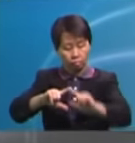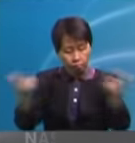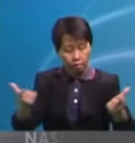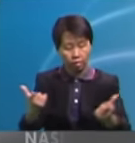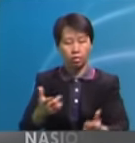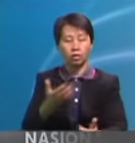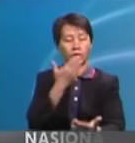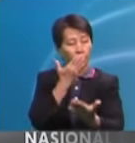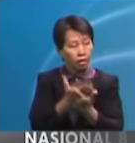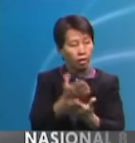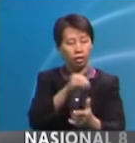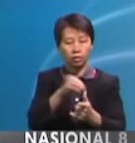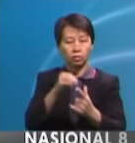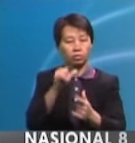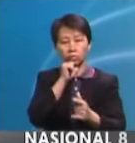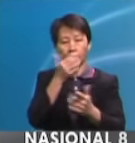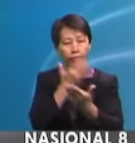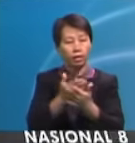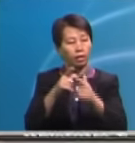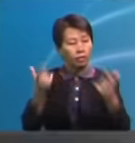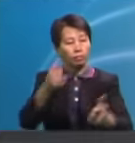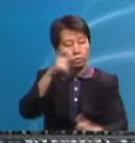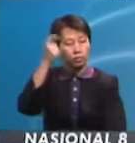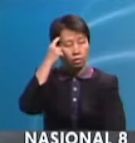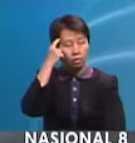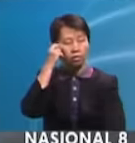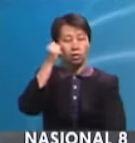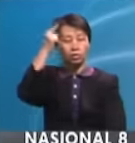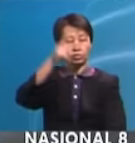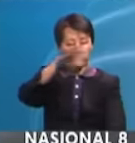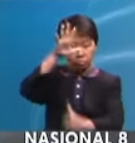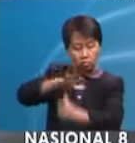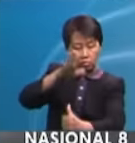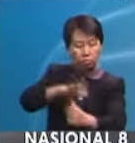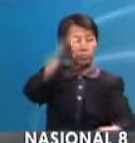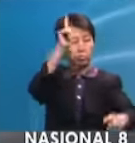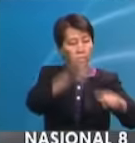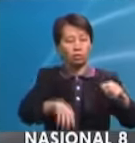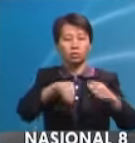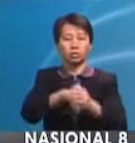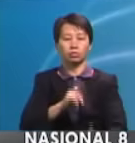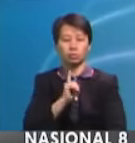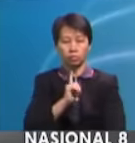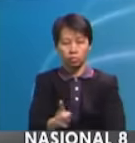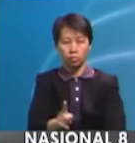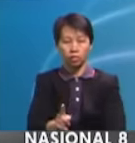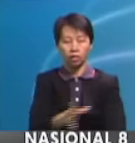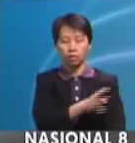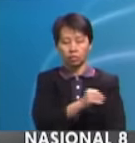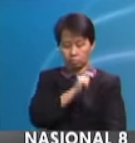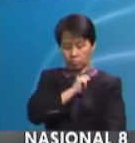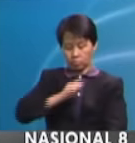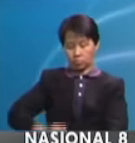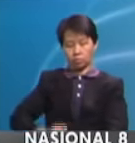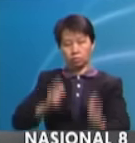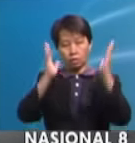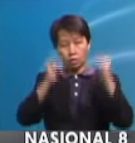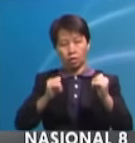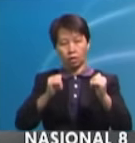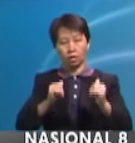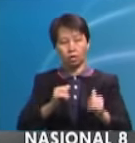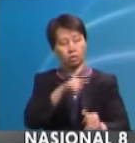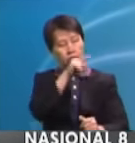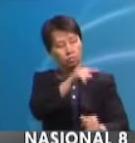perkara yang elok atau tidak elok serta sedar bahawa perbuatan menghina tidak arkan agama Selain itu Tengku Abdul Rahman berharap elepan